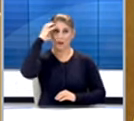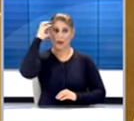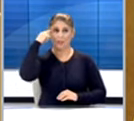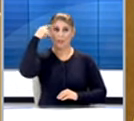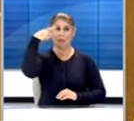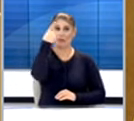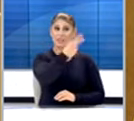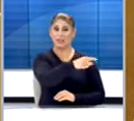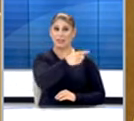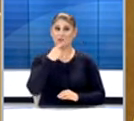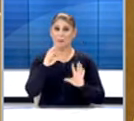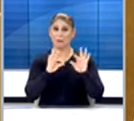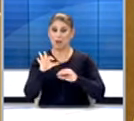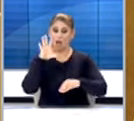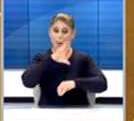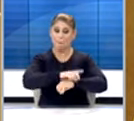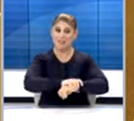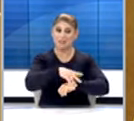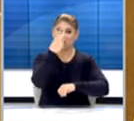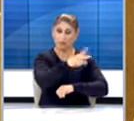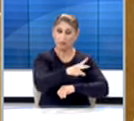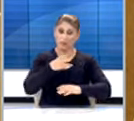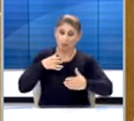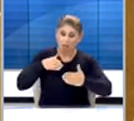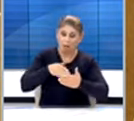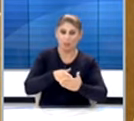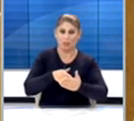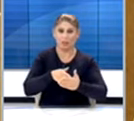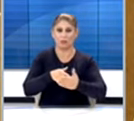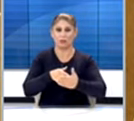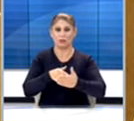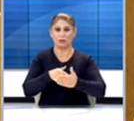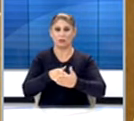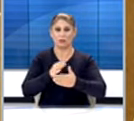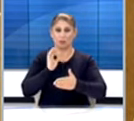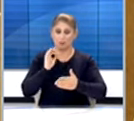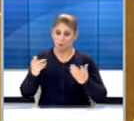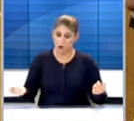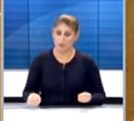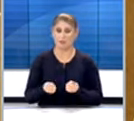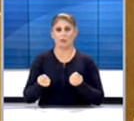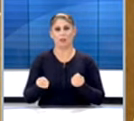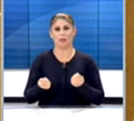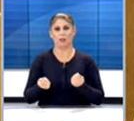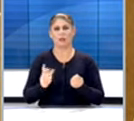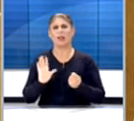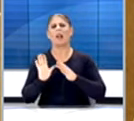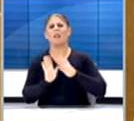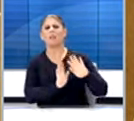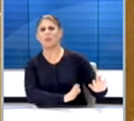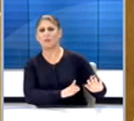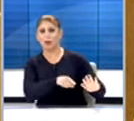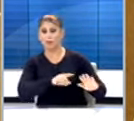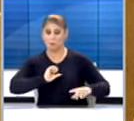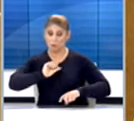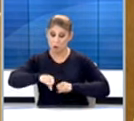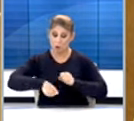τις δικές σας πολιτικές αμαρτίες και τα αδιέξοδα τα οποία έχετε παράγει. Δεν θα αφήσουμε αυτή την